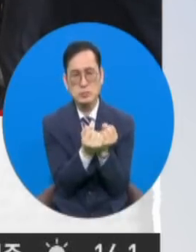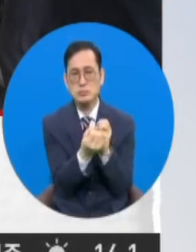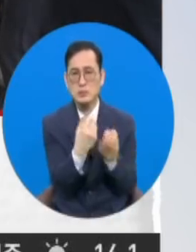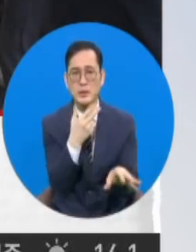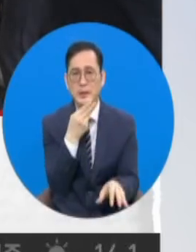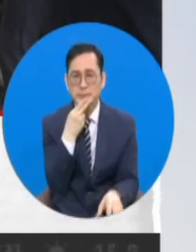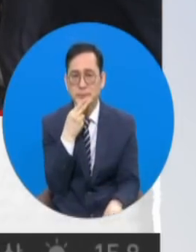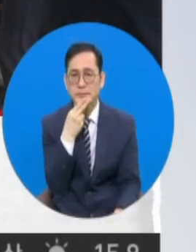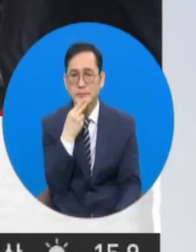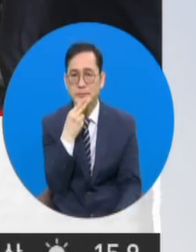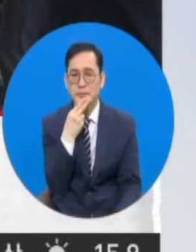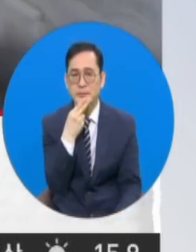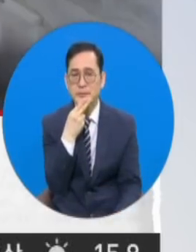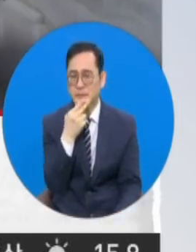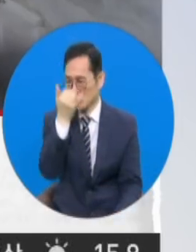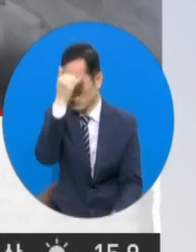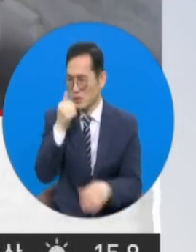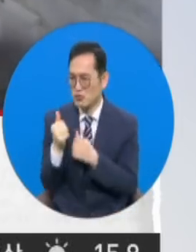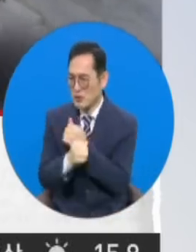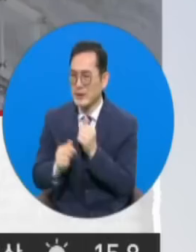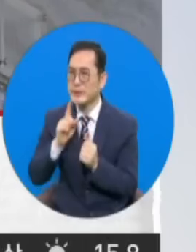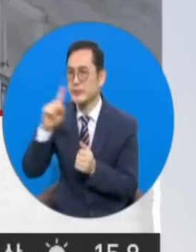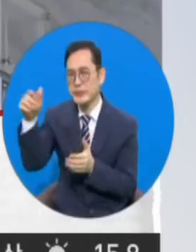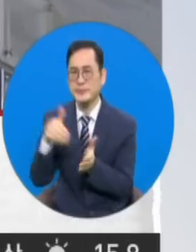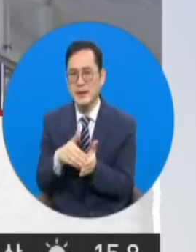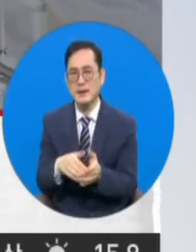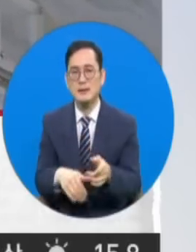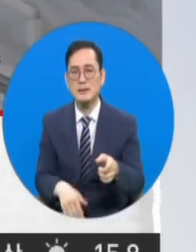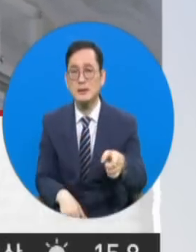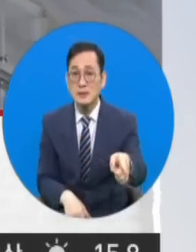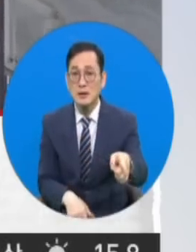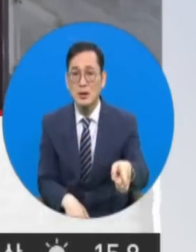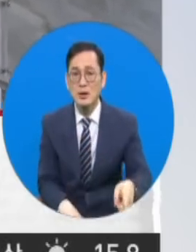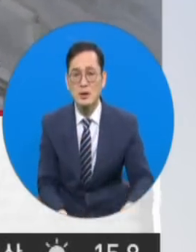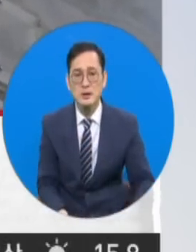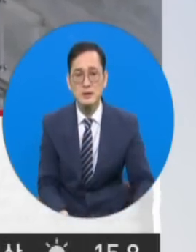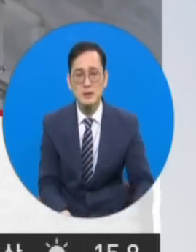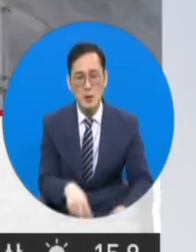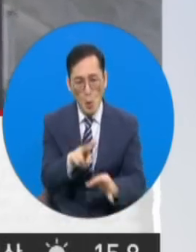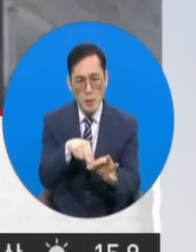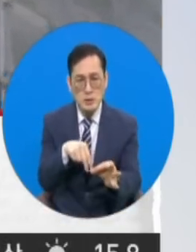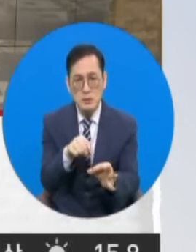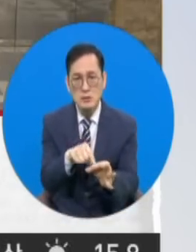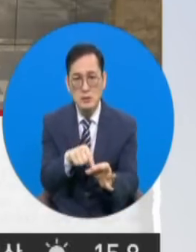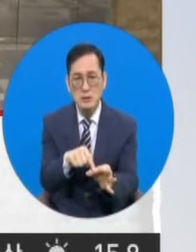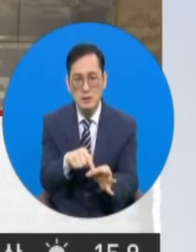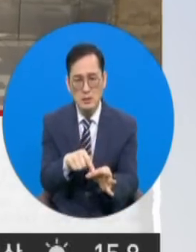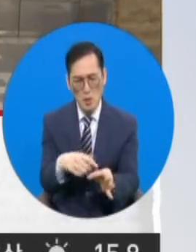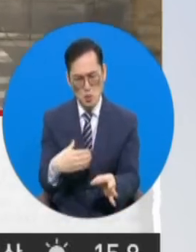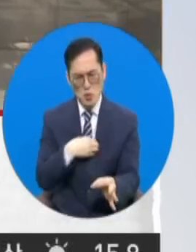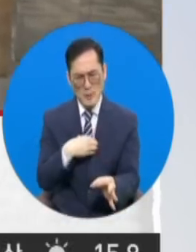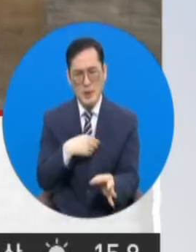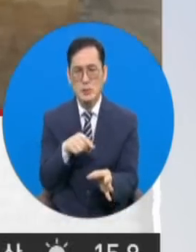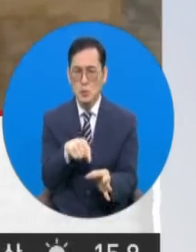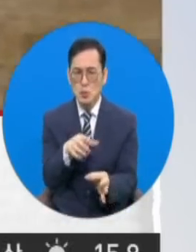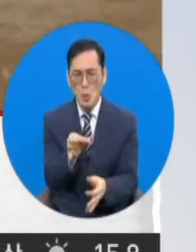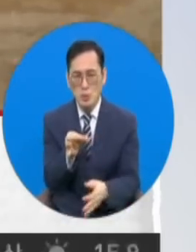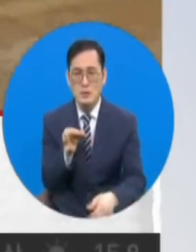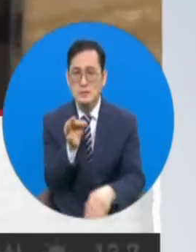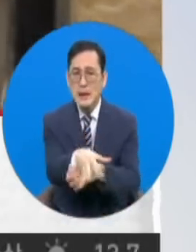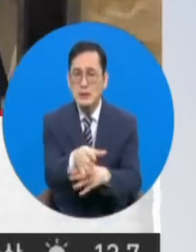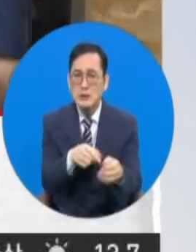국회의원이 이렇게 잡코인 소위 말하는 잡코인이 뭐가 문제냐면은 정보를 가지고 있는 사람은 어마어마하게 떼돈을 벌고요